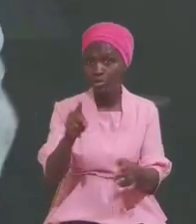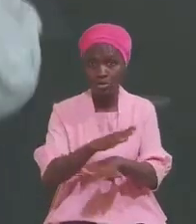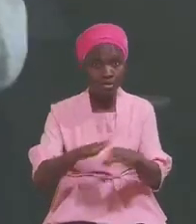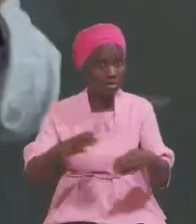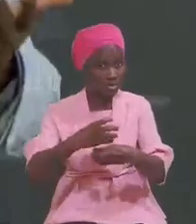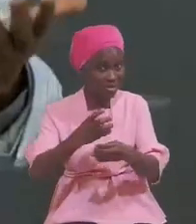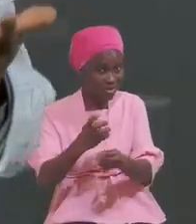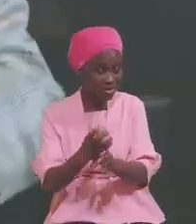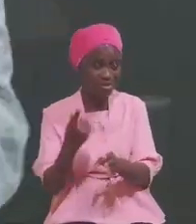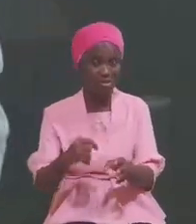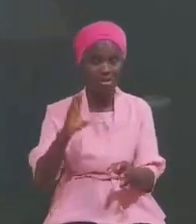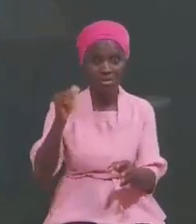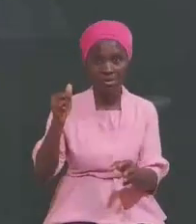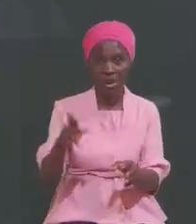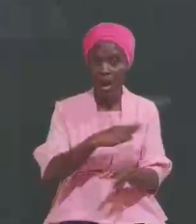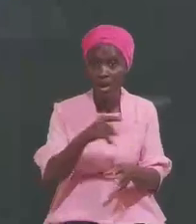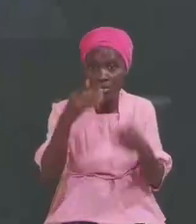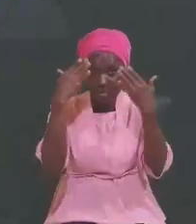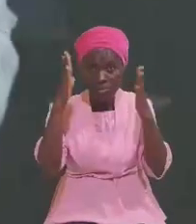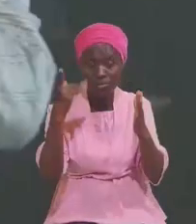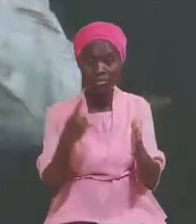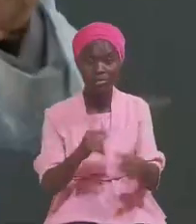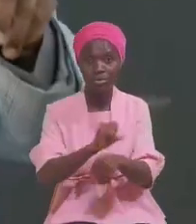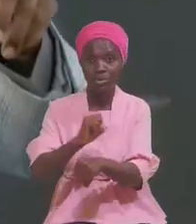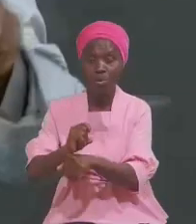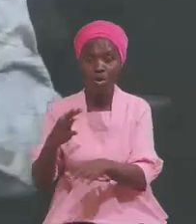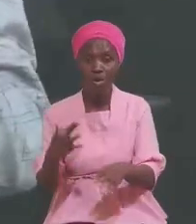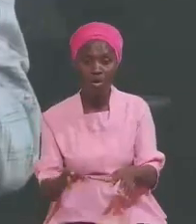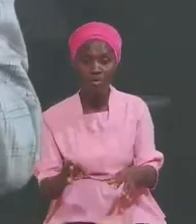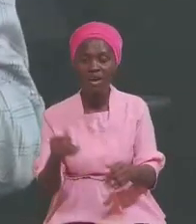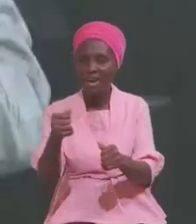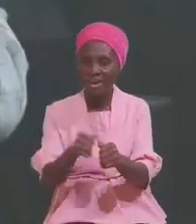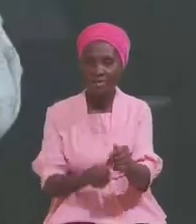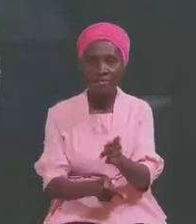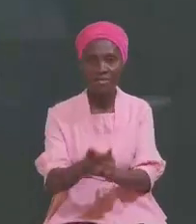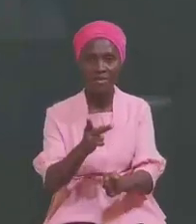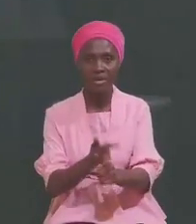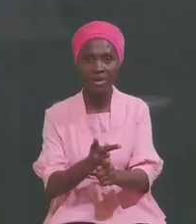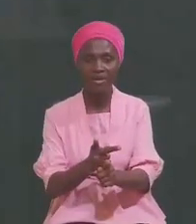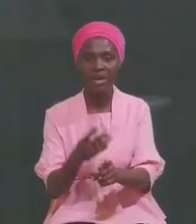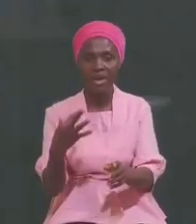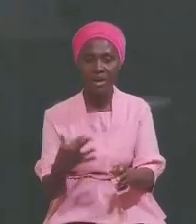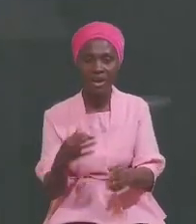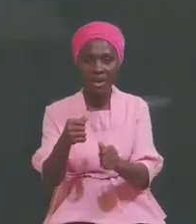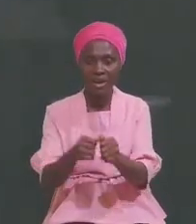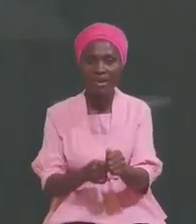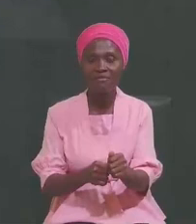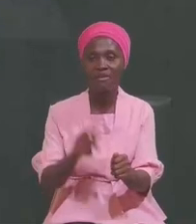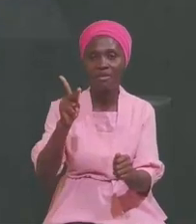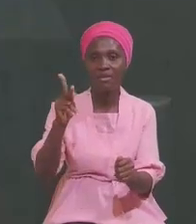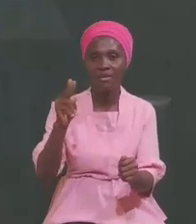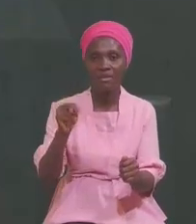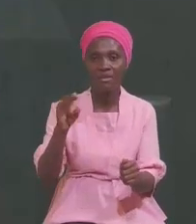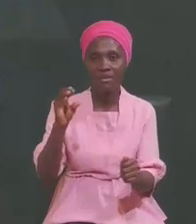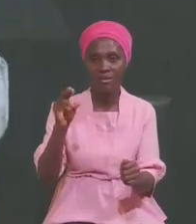a créé, a fabriqué une voiture. Vous ne connaissez pas les pièces, vous ne connaissez pas les fonctions de